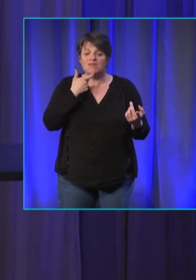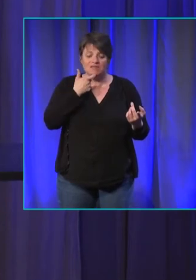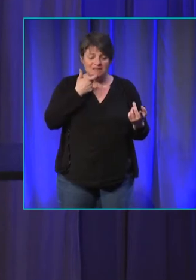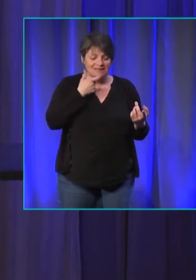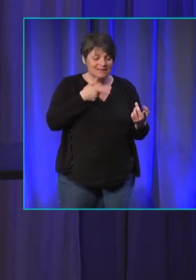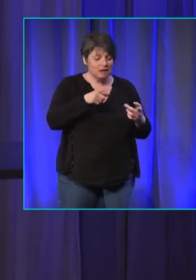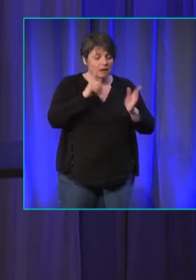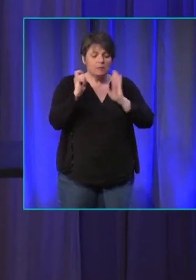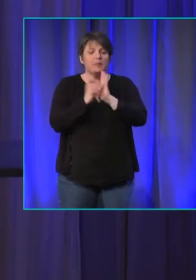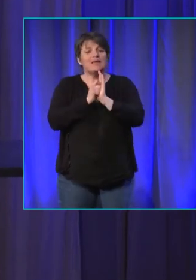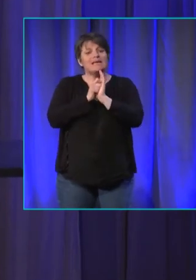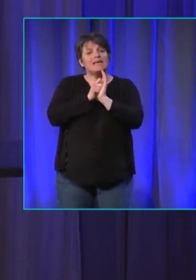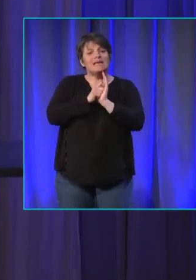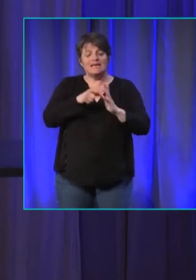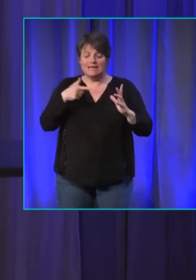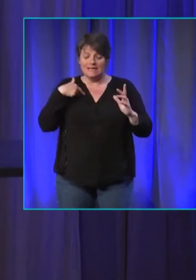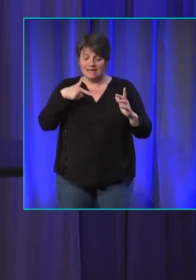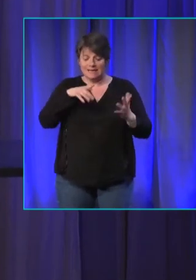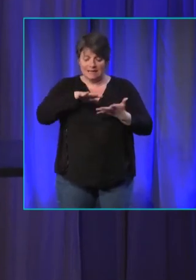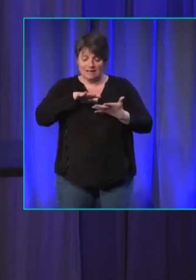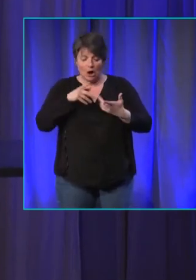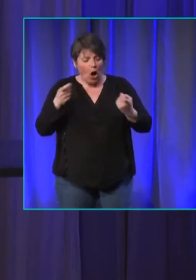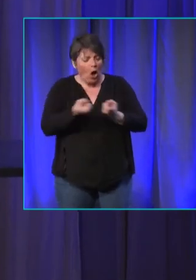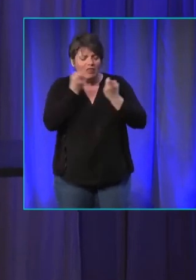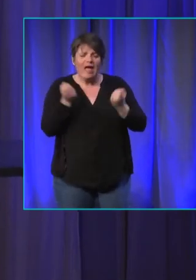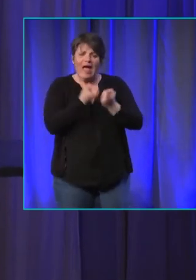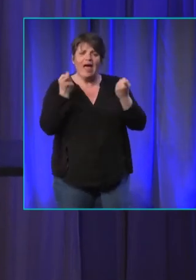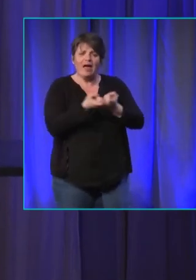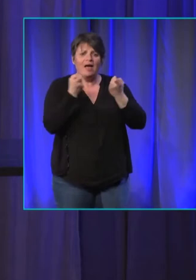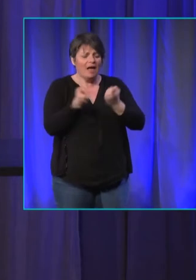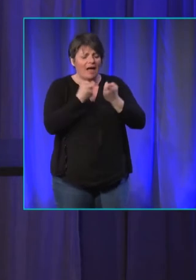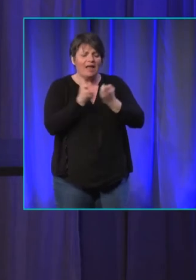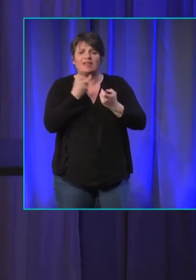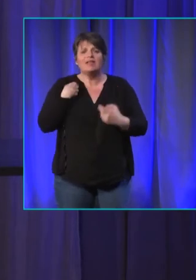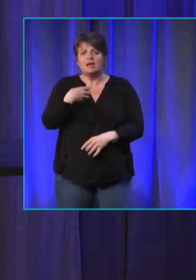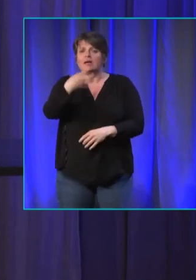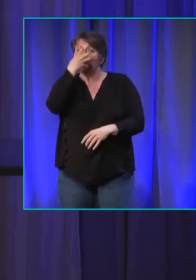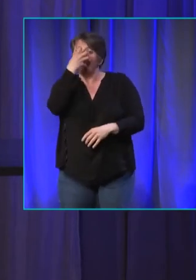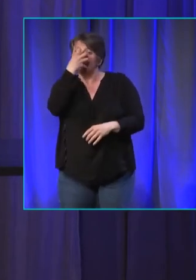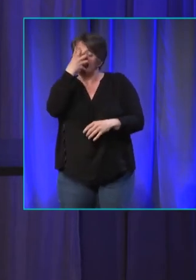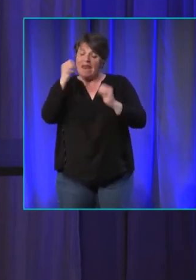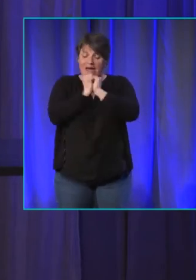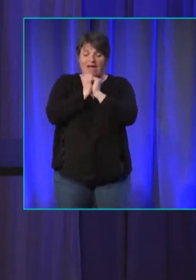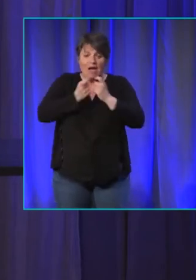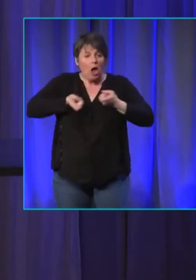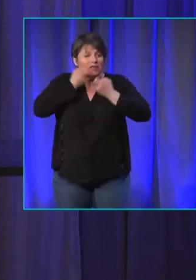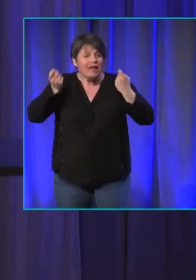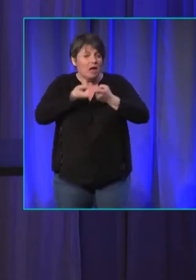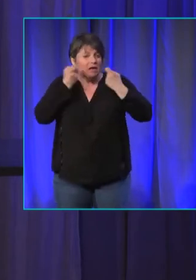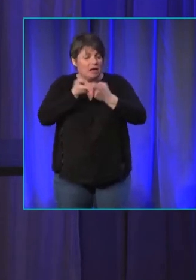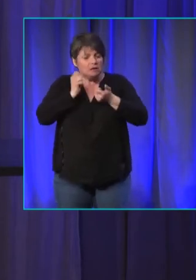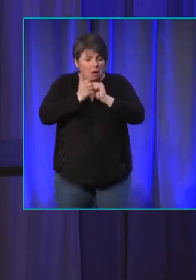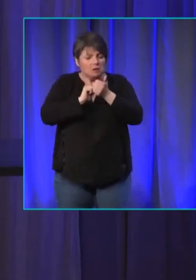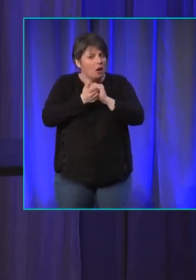quelque sorte. C'est-à-dire que est-ce qu'il est utile et intéressant d'entraîner la filière aérobie avant pour finalement bonifier